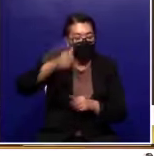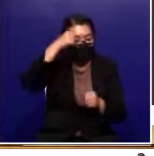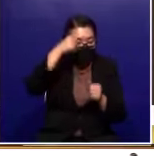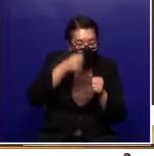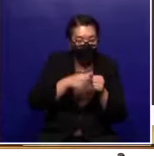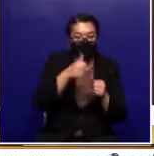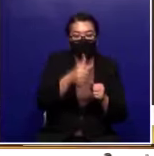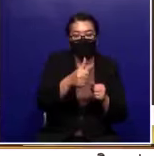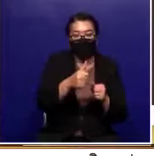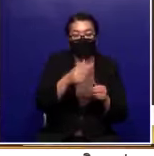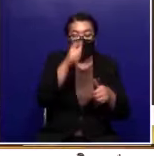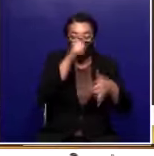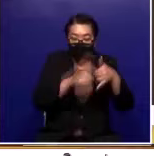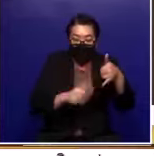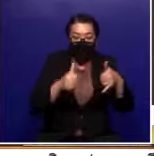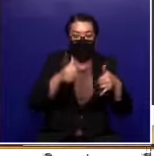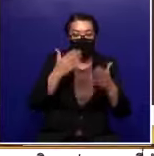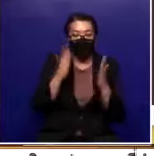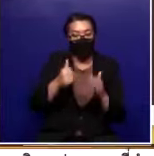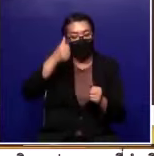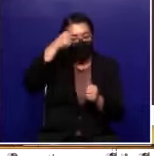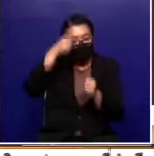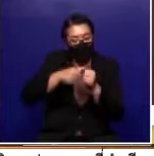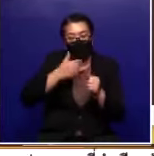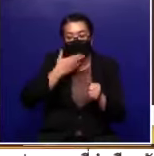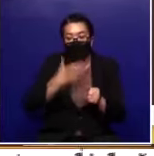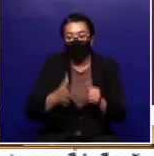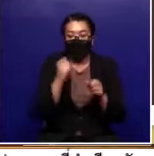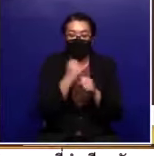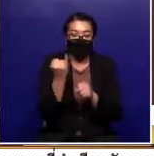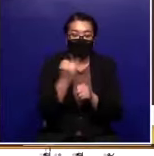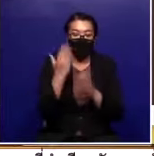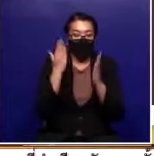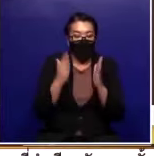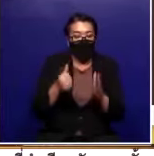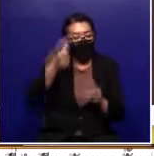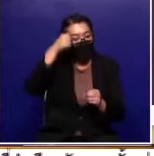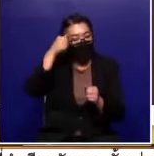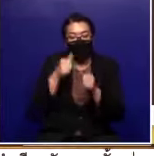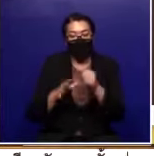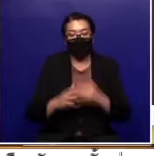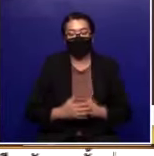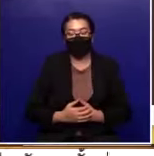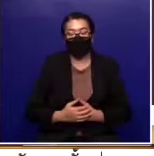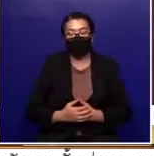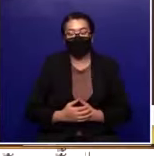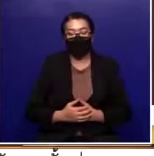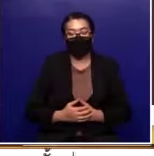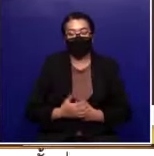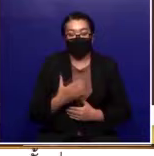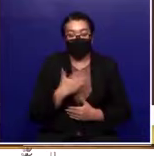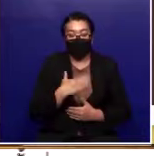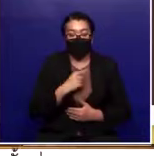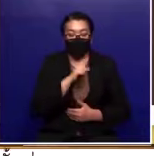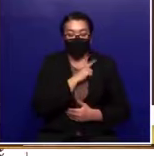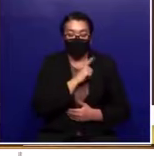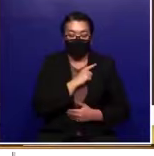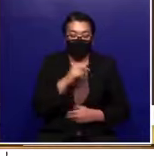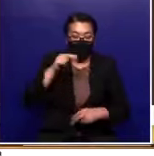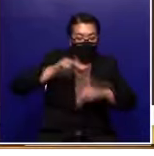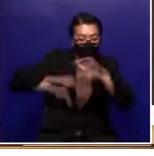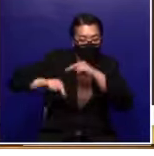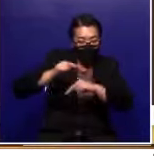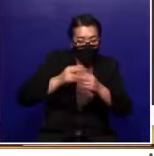มเตือนสติดังๆเลยครับจริงๆมีหลายกระทรวงเลยครับผมในฐานะที่ตรวจสอบฝ่ายค้านกระทรวงพัฒนา